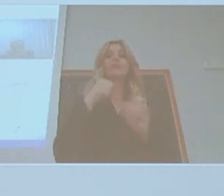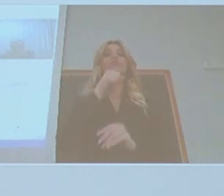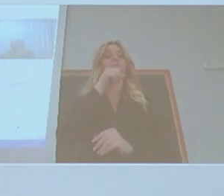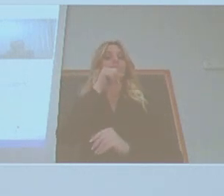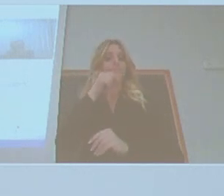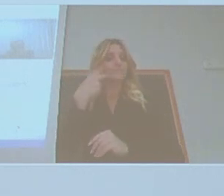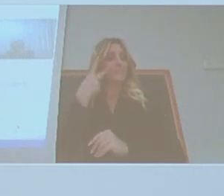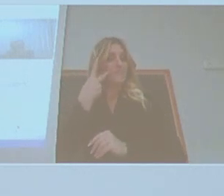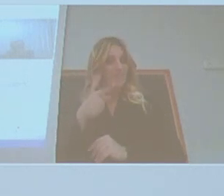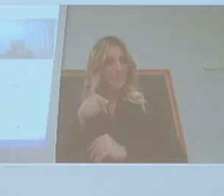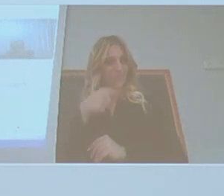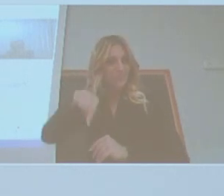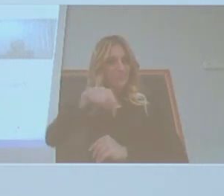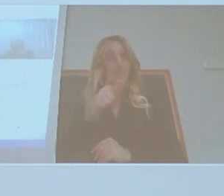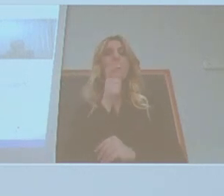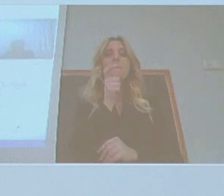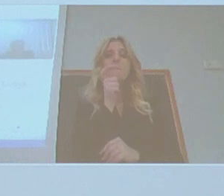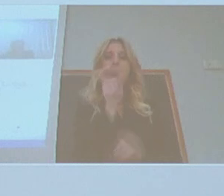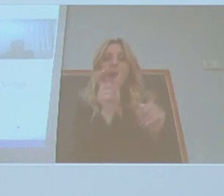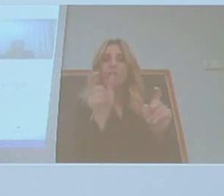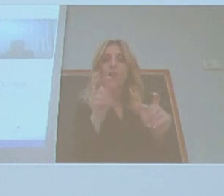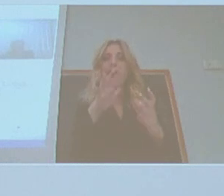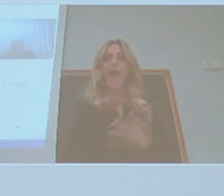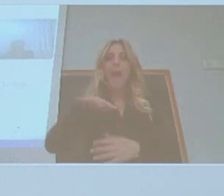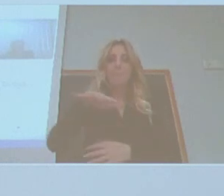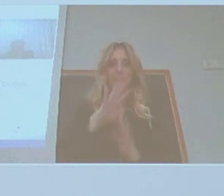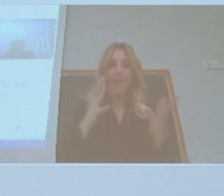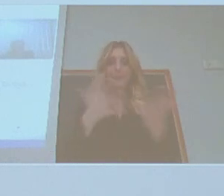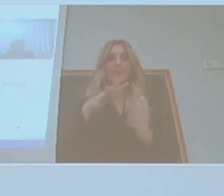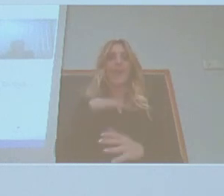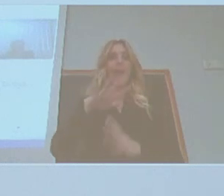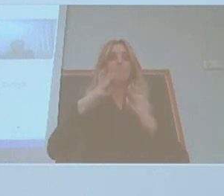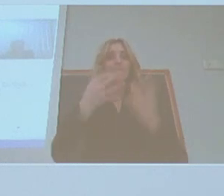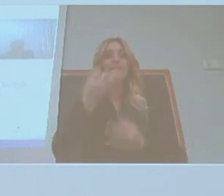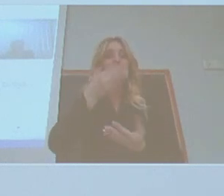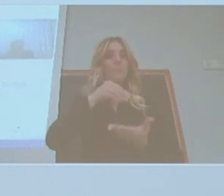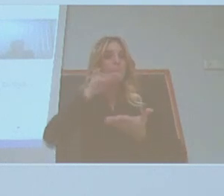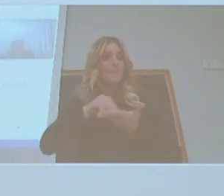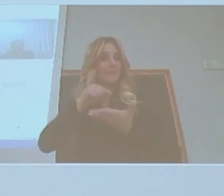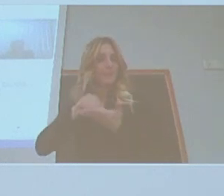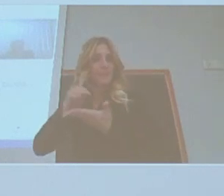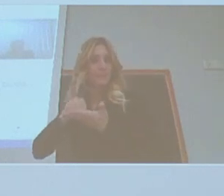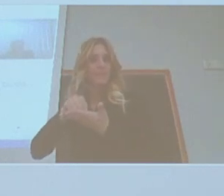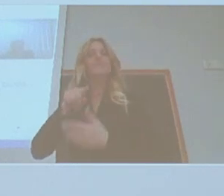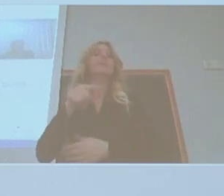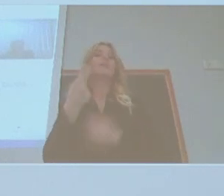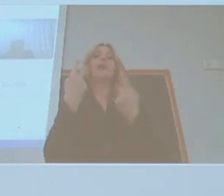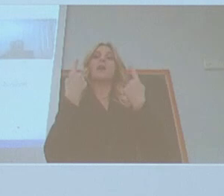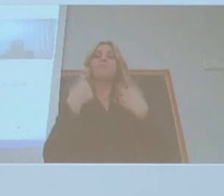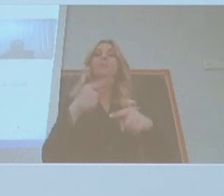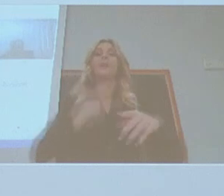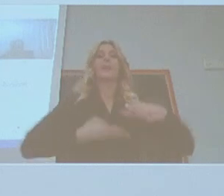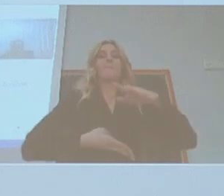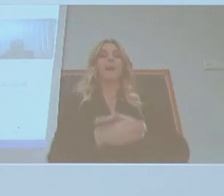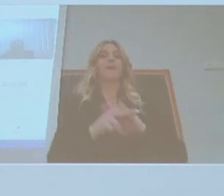parola ambiente è sempre presente, gioca un ruolo estremamente importante perché è da lì, dal problema ambientale,